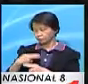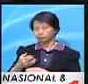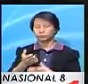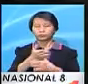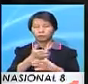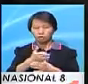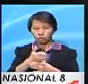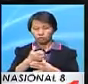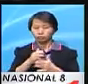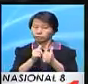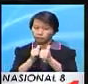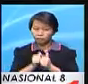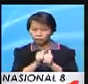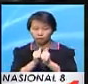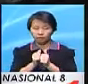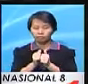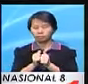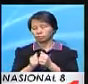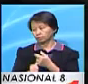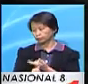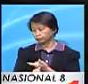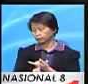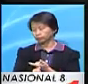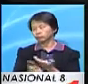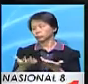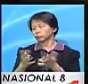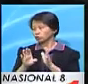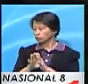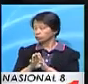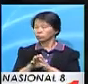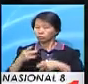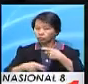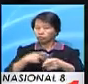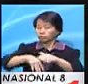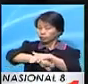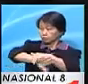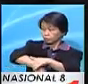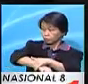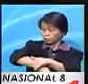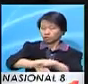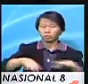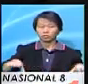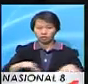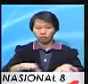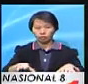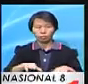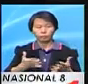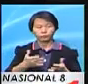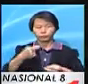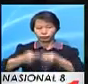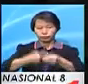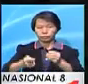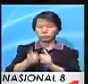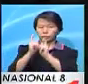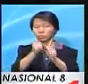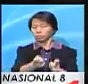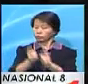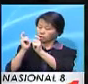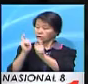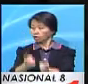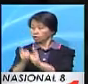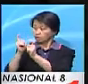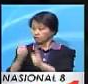kongsikan bersama antara proses undian yang dijalankan tentang anugerah-anugerah